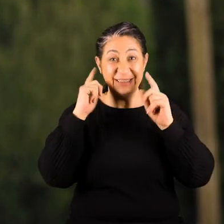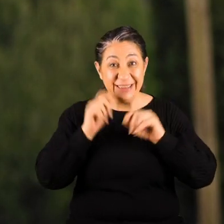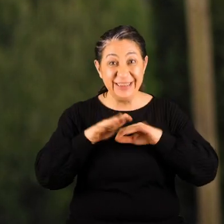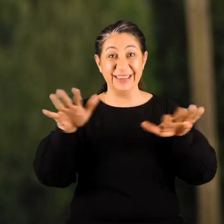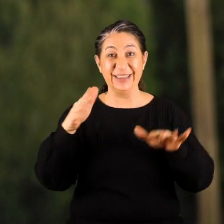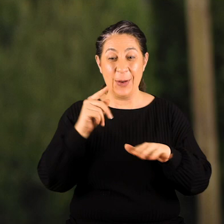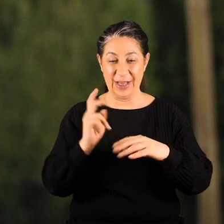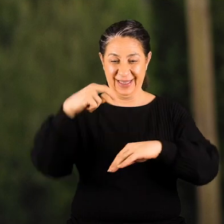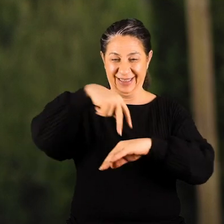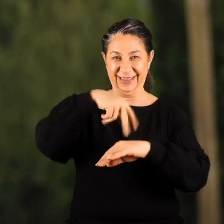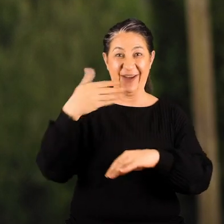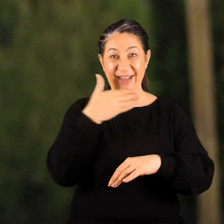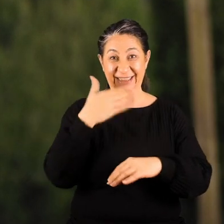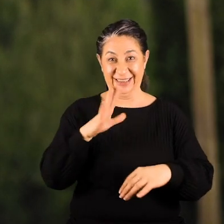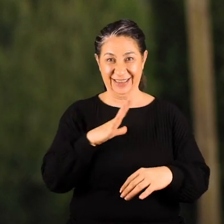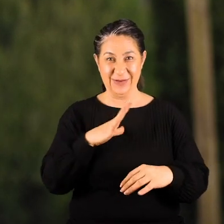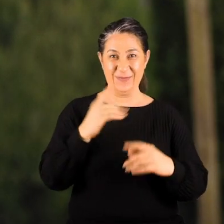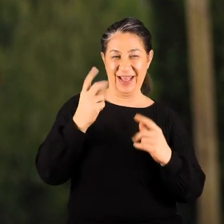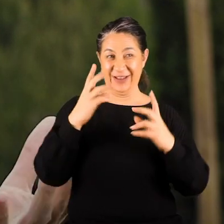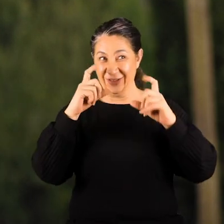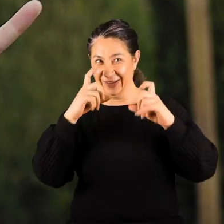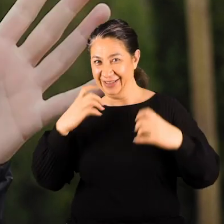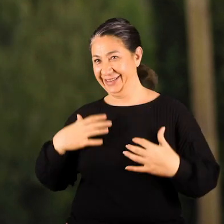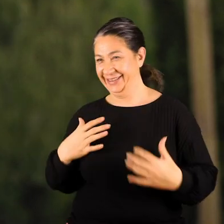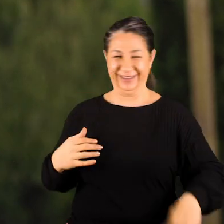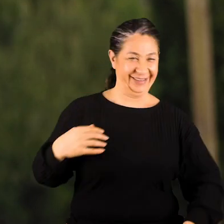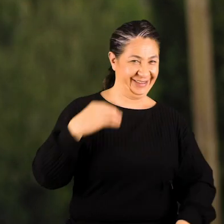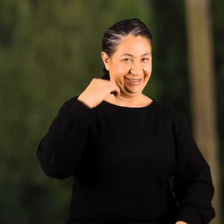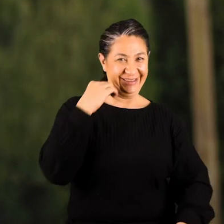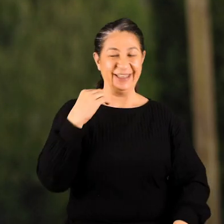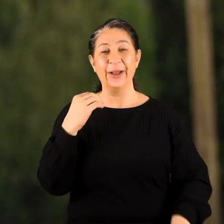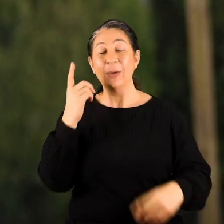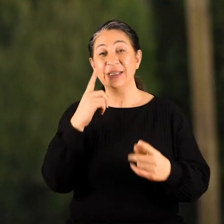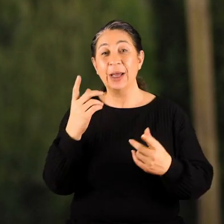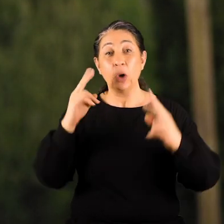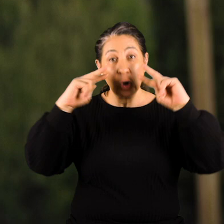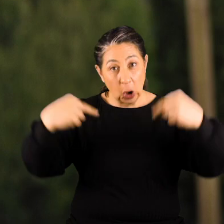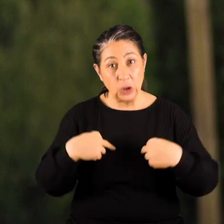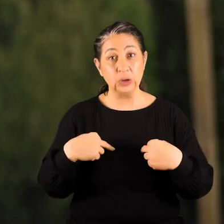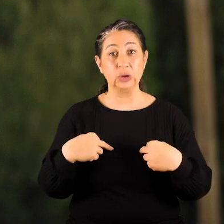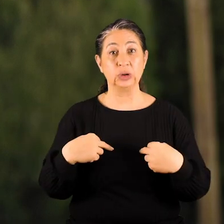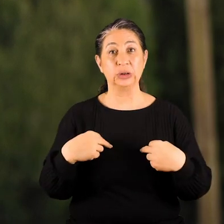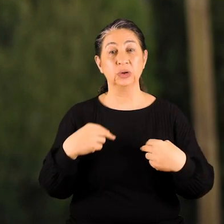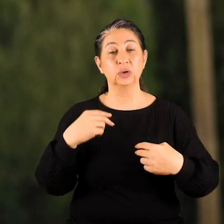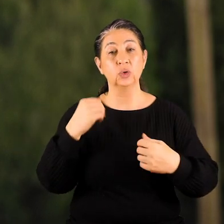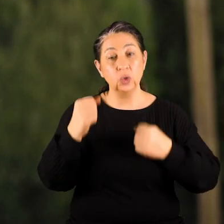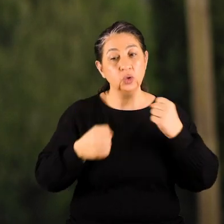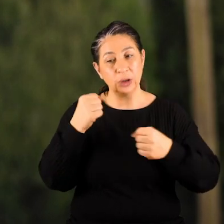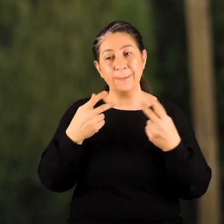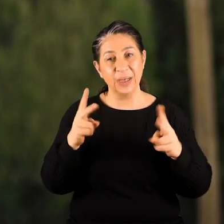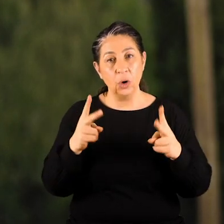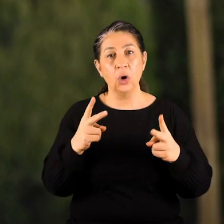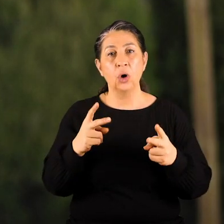öyle bir avantajı var aslında. Tabii. Yani birkaç fotoğraf daha oluyor ha seni gören. Ki görsün insanlar.